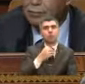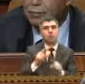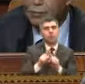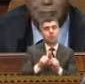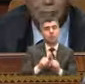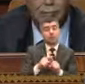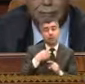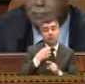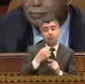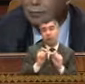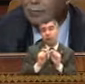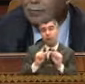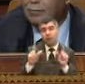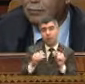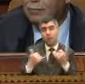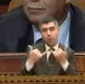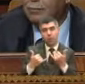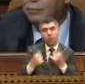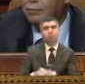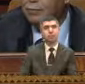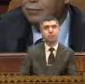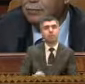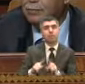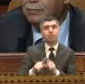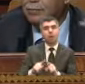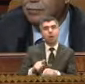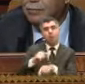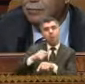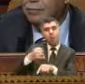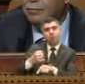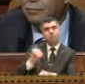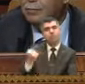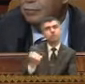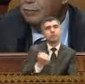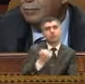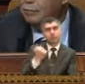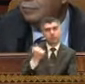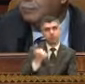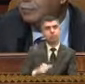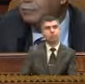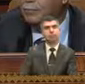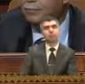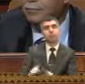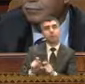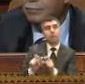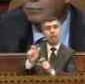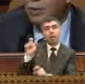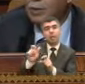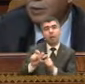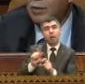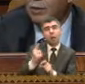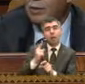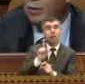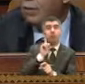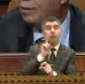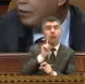انا بصراحه اليوم غادي نتكلم غير على المواعيد. انا عندي واحد الموعد ديال السيده اللي غريب في الامر، ان